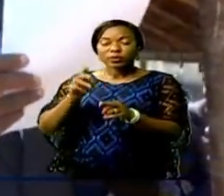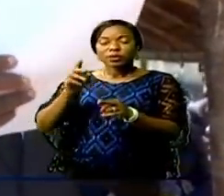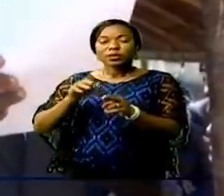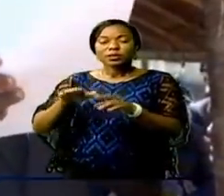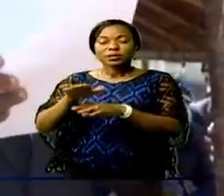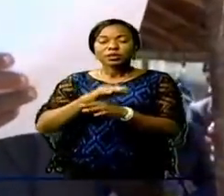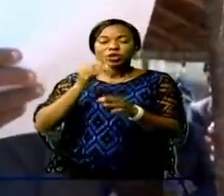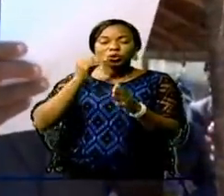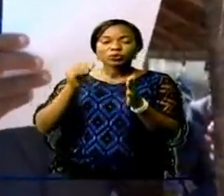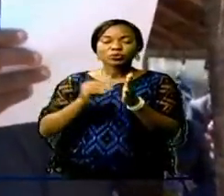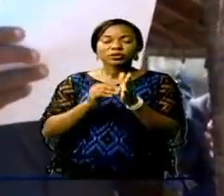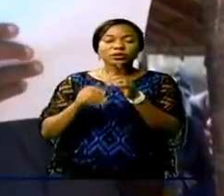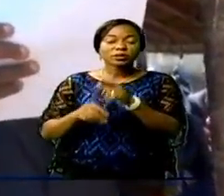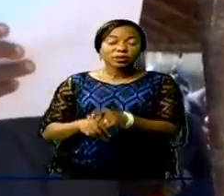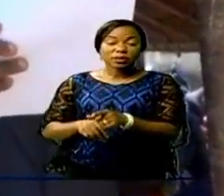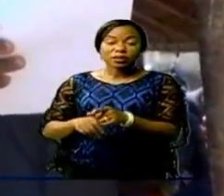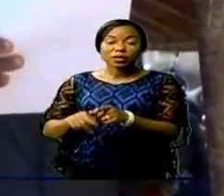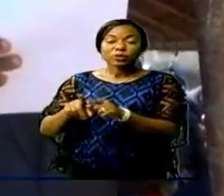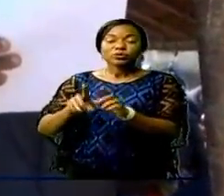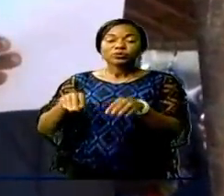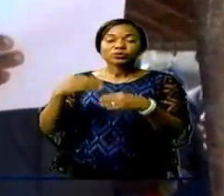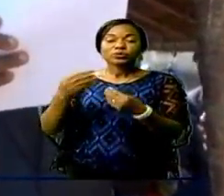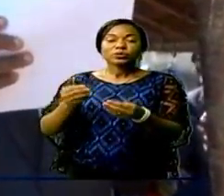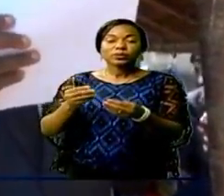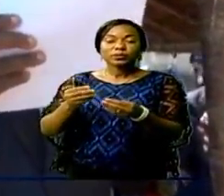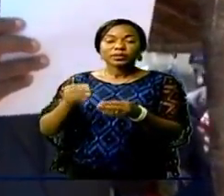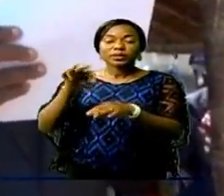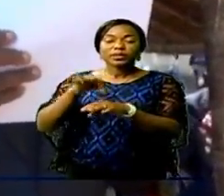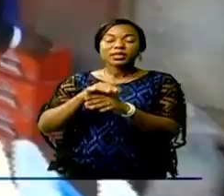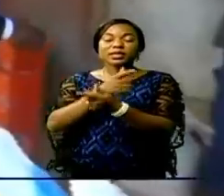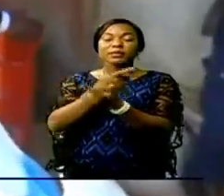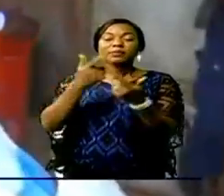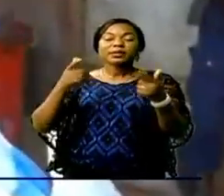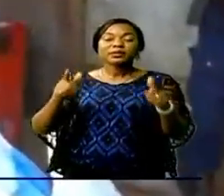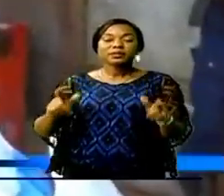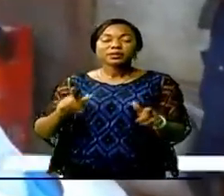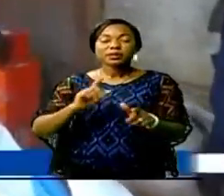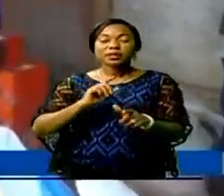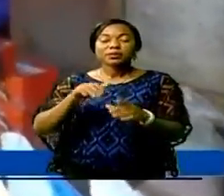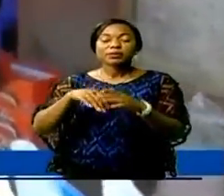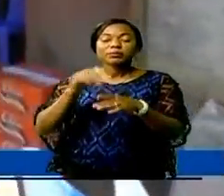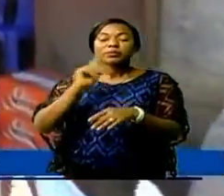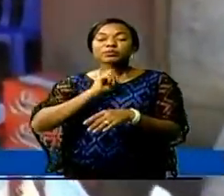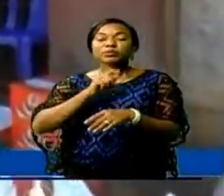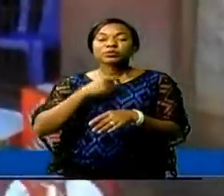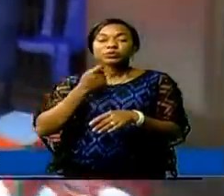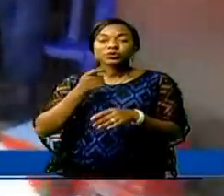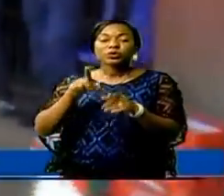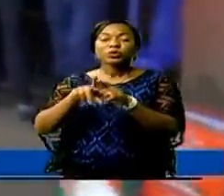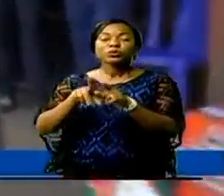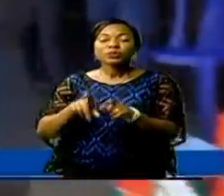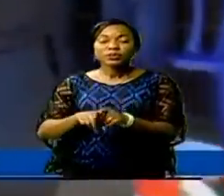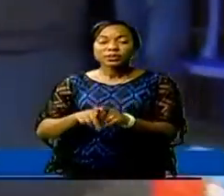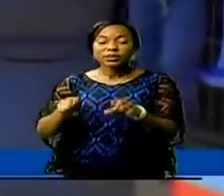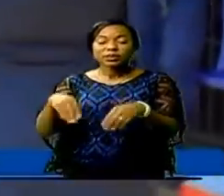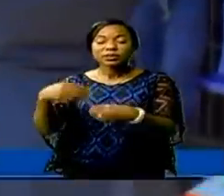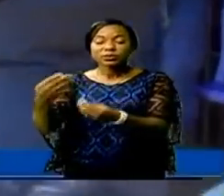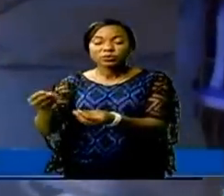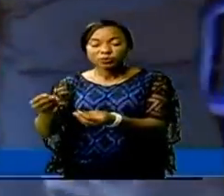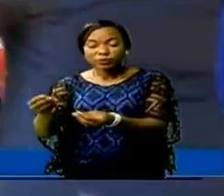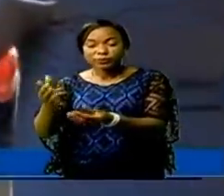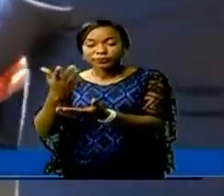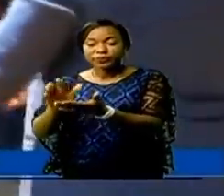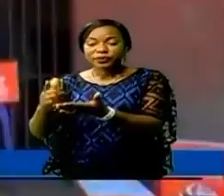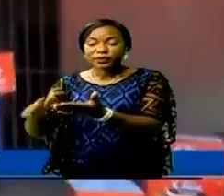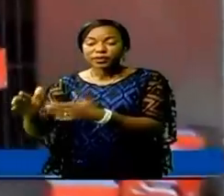ordonnance vont bénéficier aujourd'hui de la liberté. À l'issue de cette cérémonie, l'autorité provinciale a remis quelques